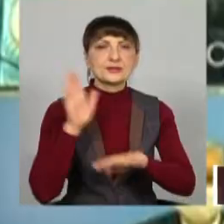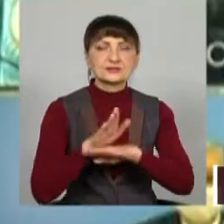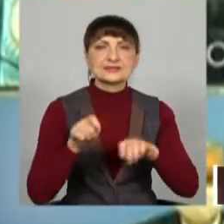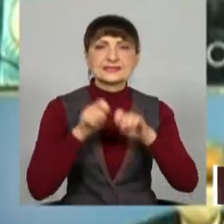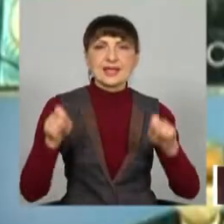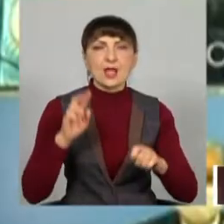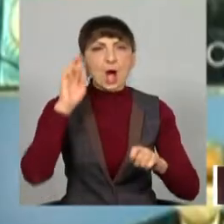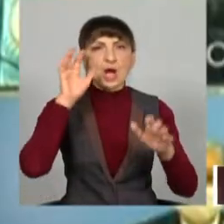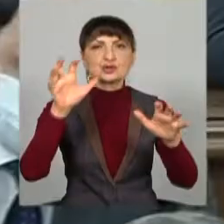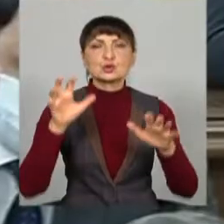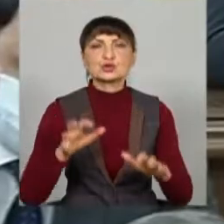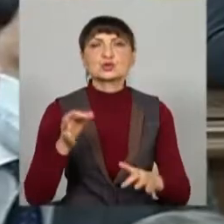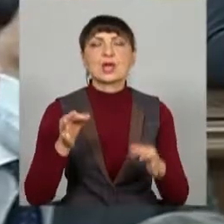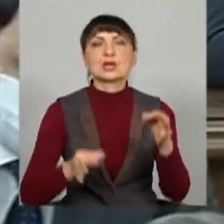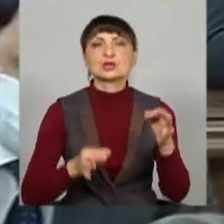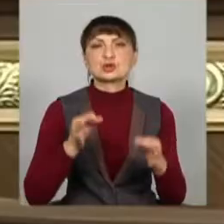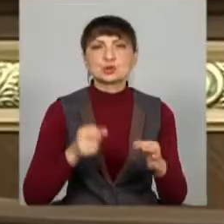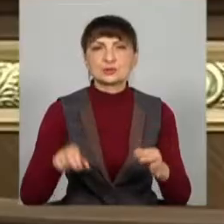создать Конституционный суд.